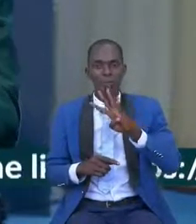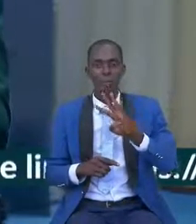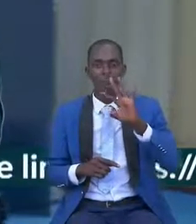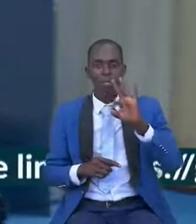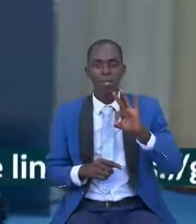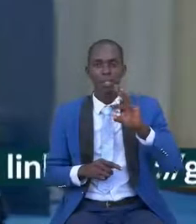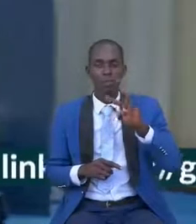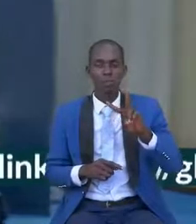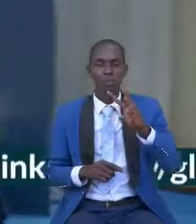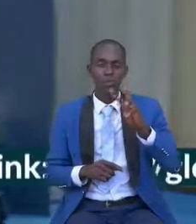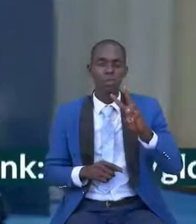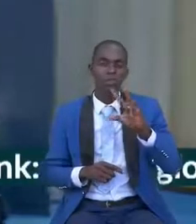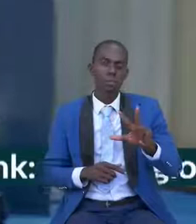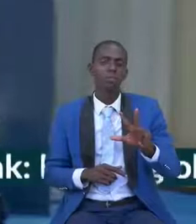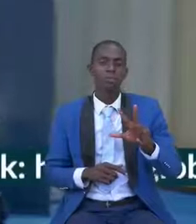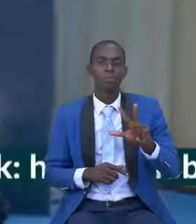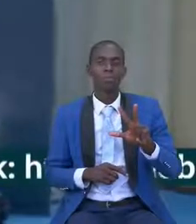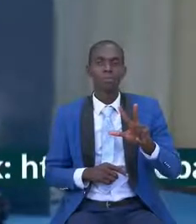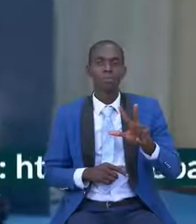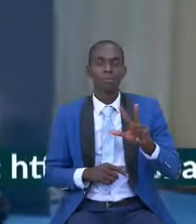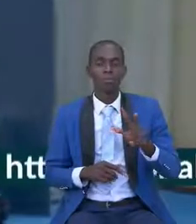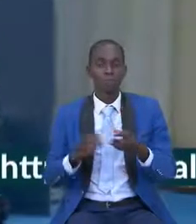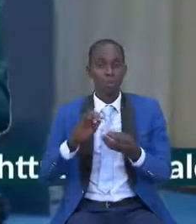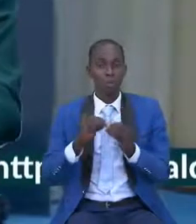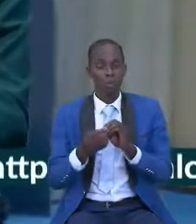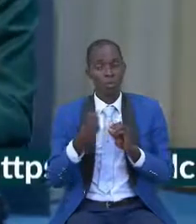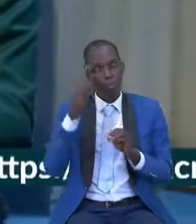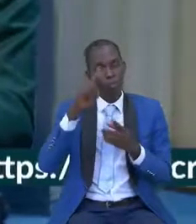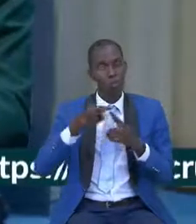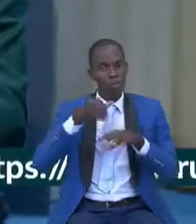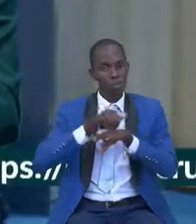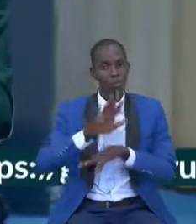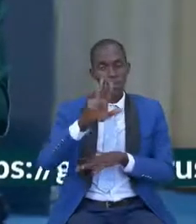54 44 92 63.